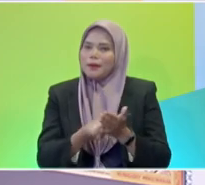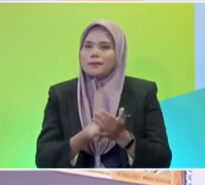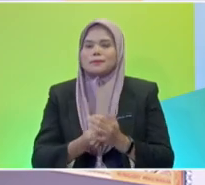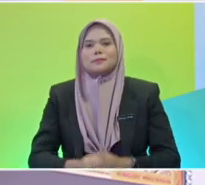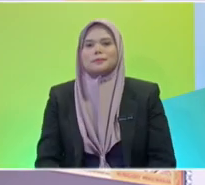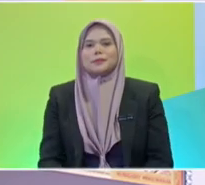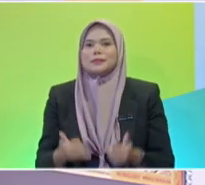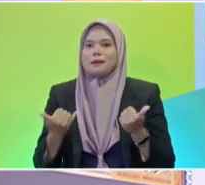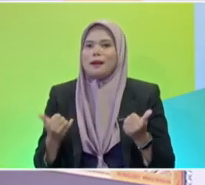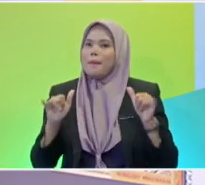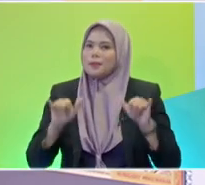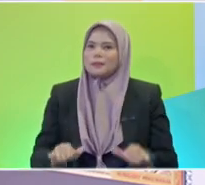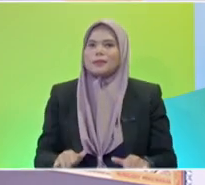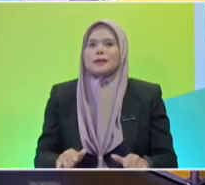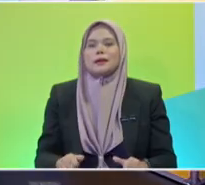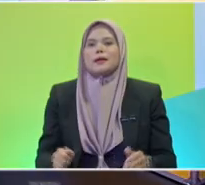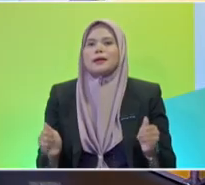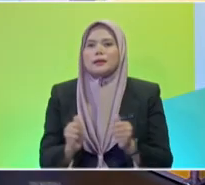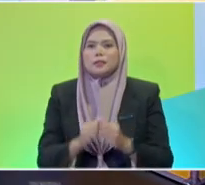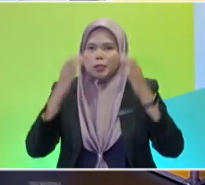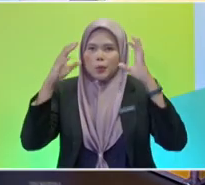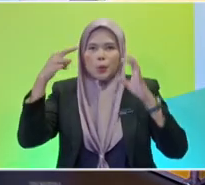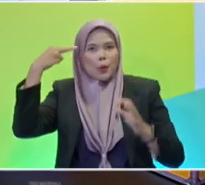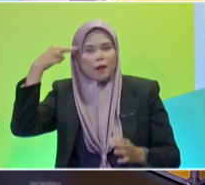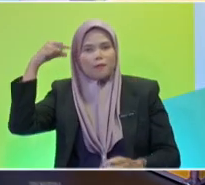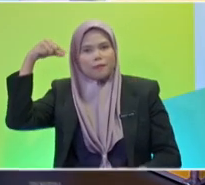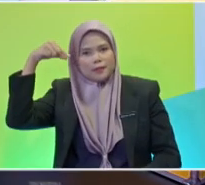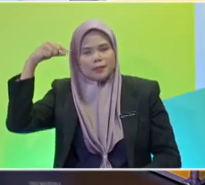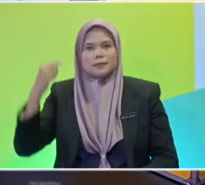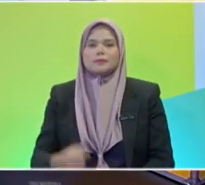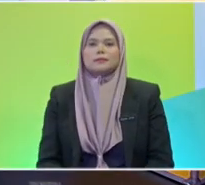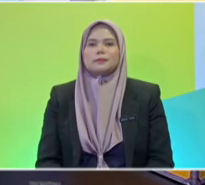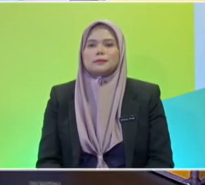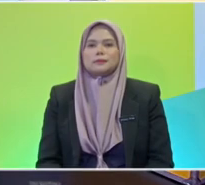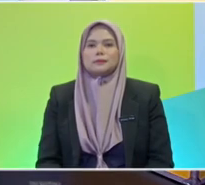masih lagi bersama-sama dengan Cikgu hafizkan pula dengan